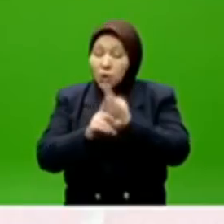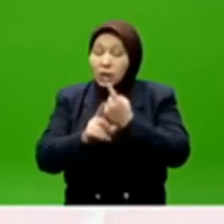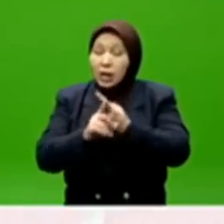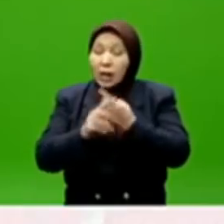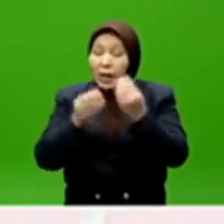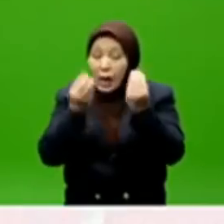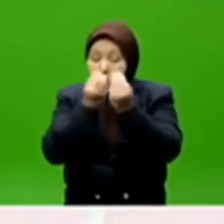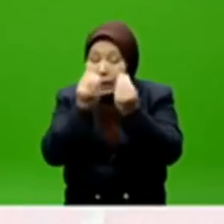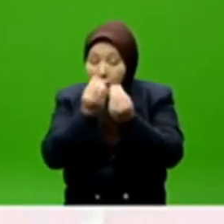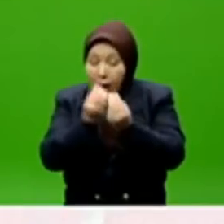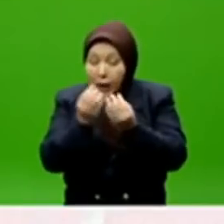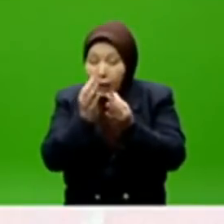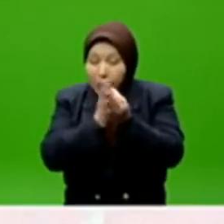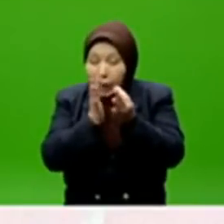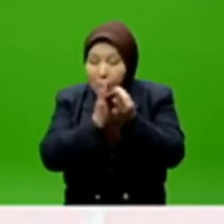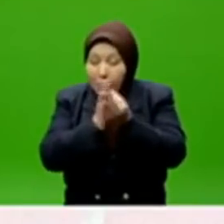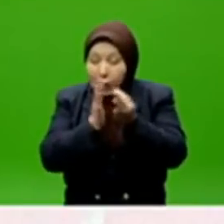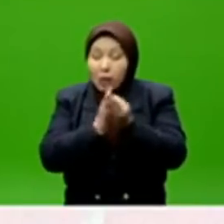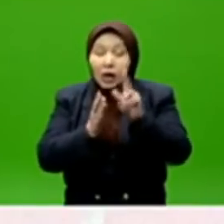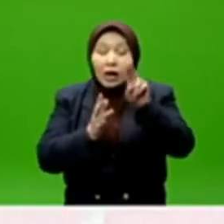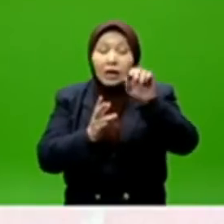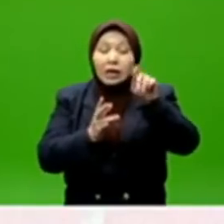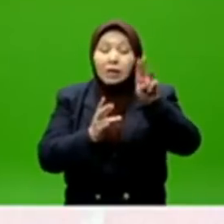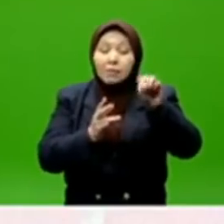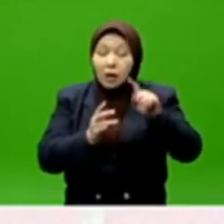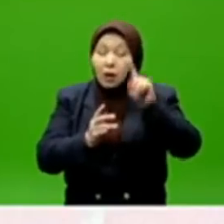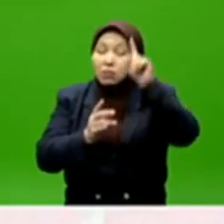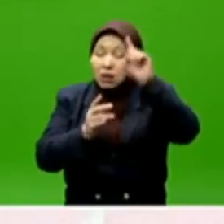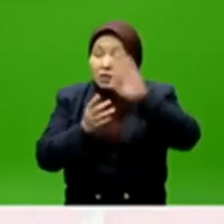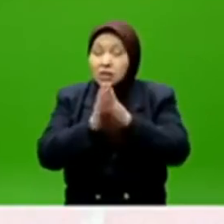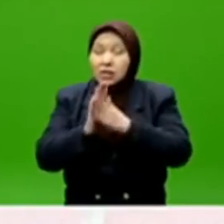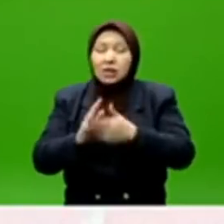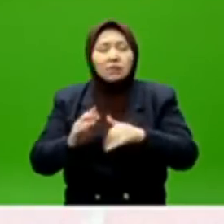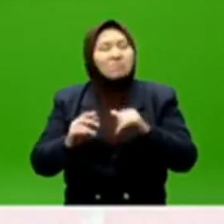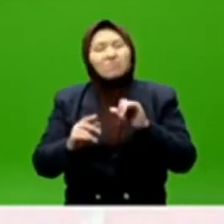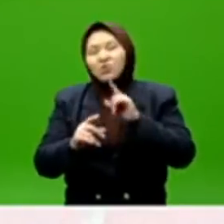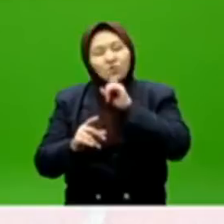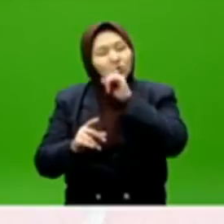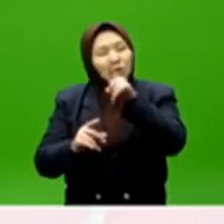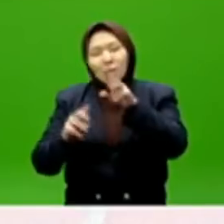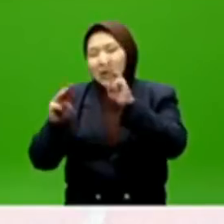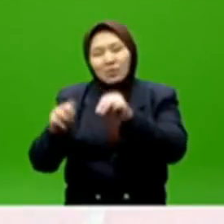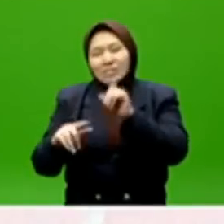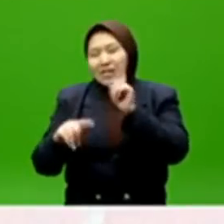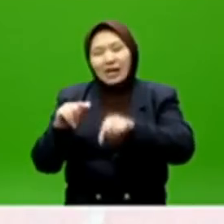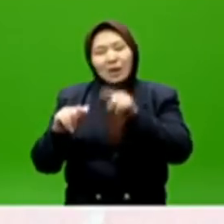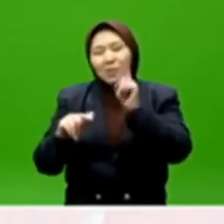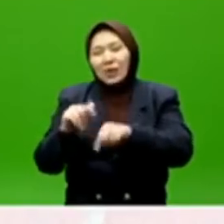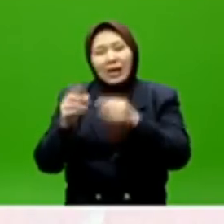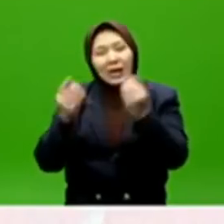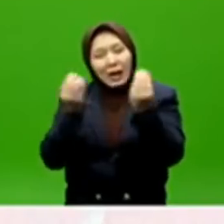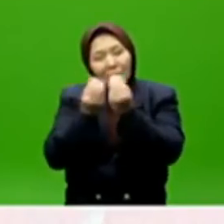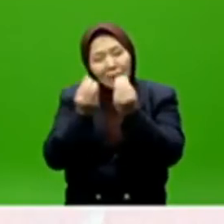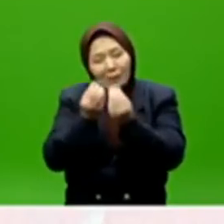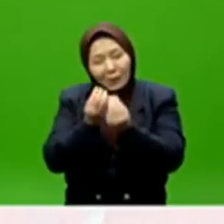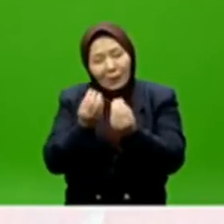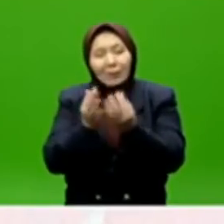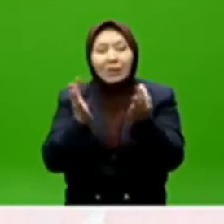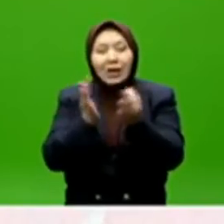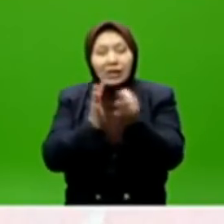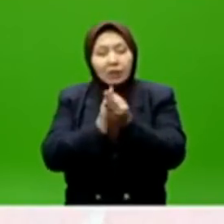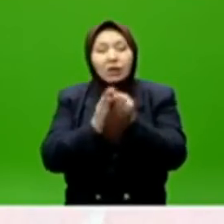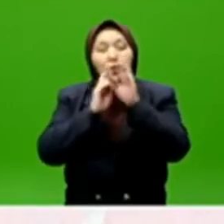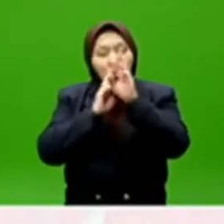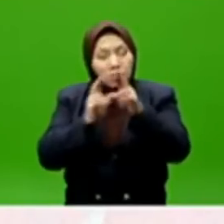itu penting untuk kita bersyukur, nescaya tidak mampu terkira, dan ini perlu kita respon